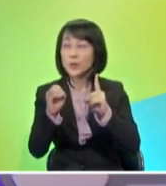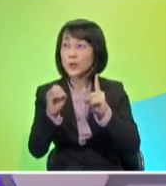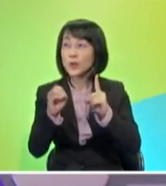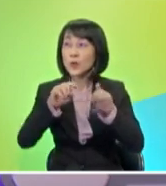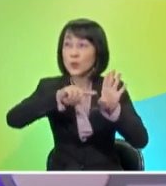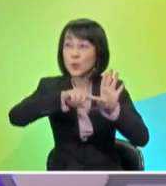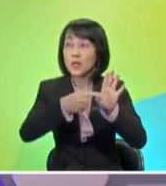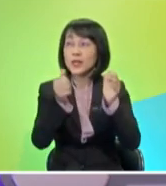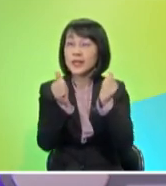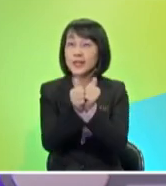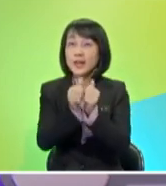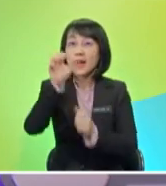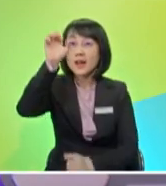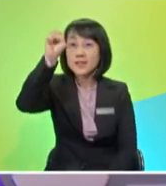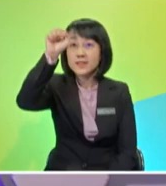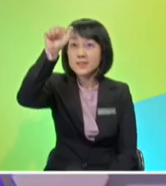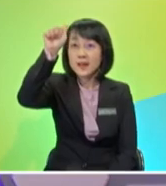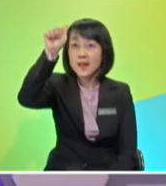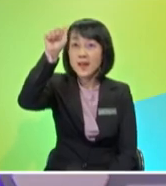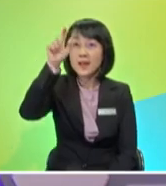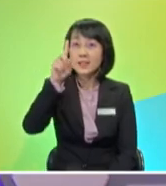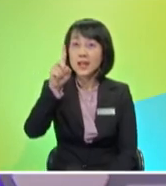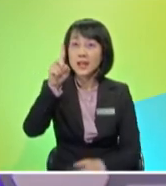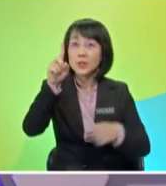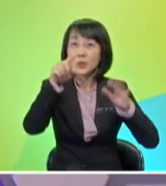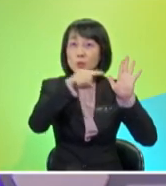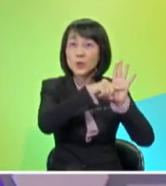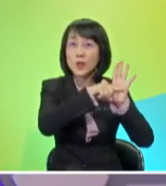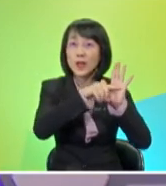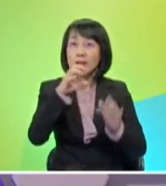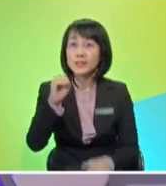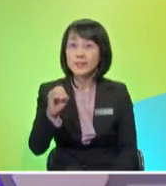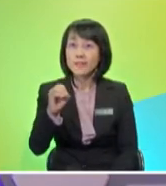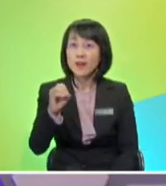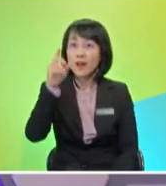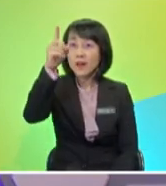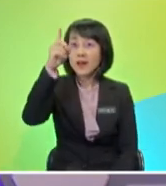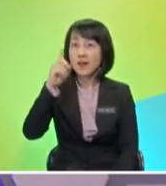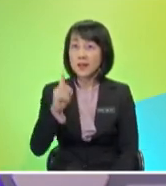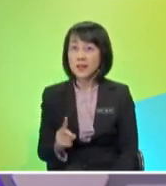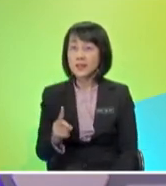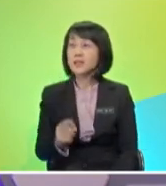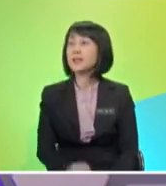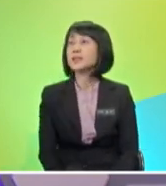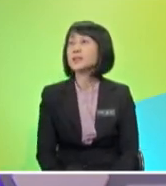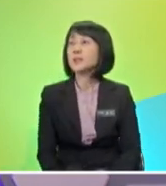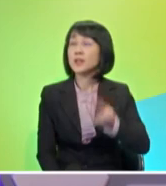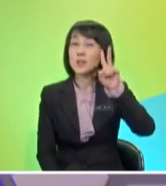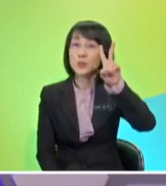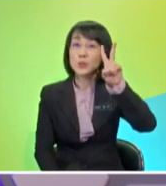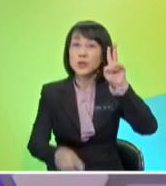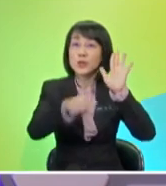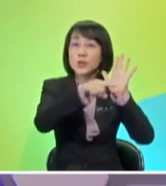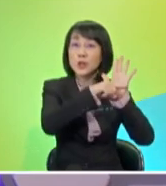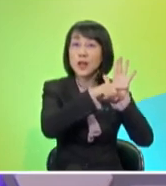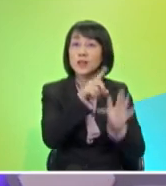sa. 1 tolak sifar 1. Rumah puluh 2 tolak 1, 1. Maka